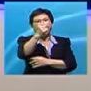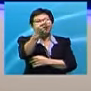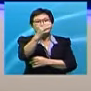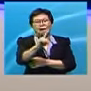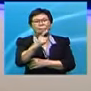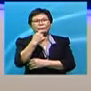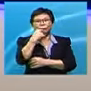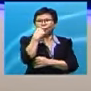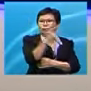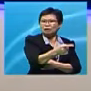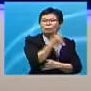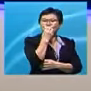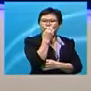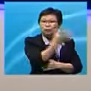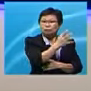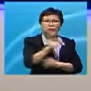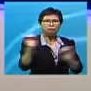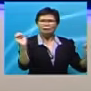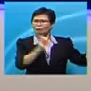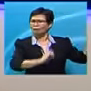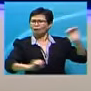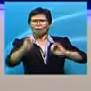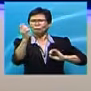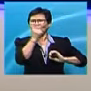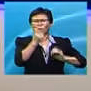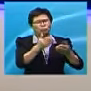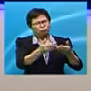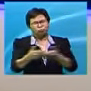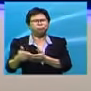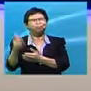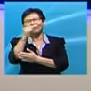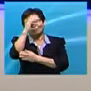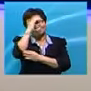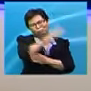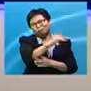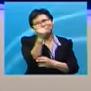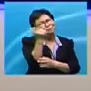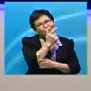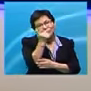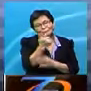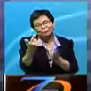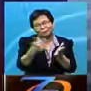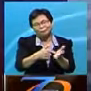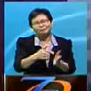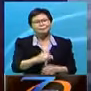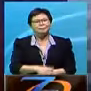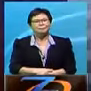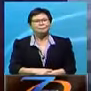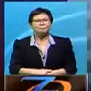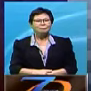Garib memaklumkan pihaknya tidak lagi berniat meneruskan pendakwaan itu.